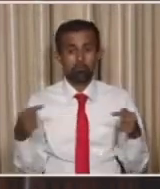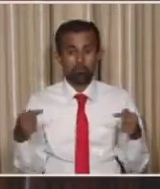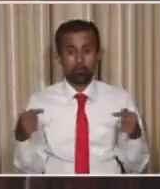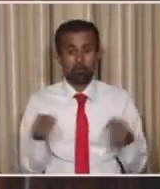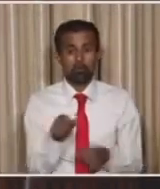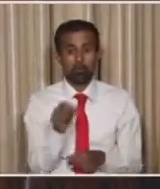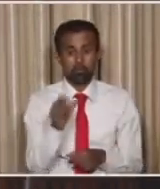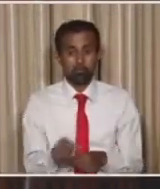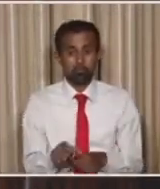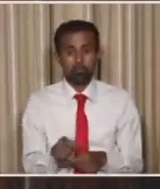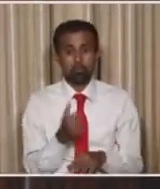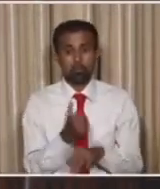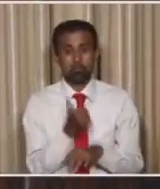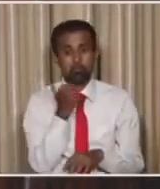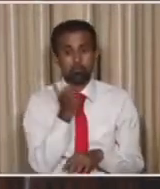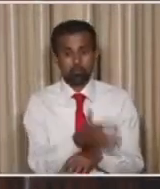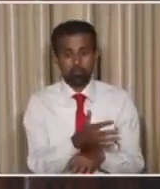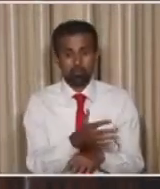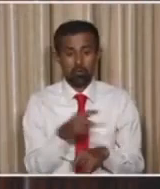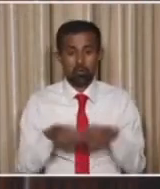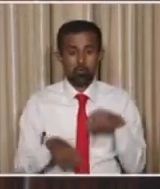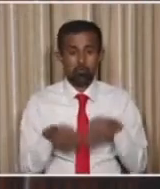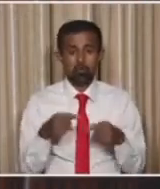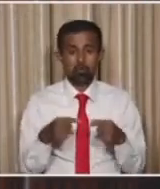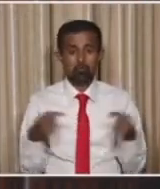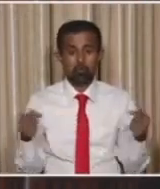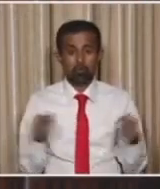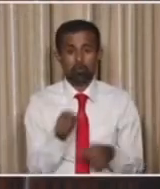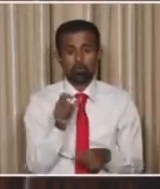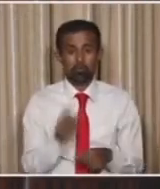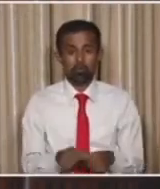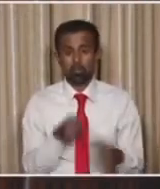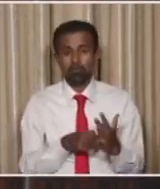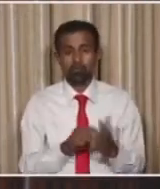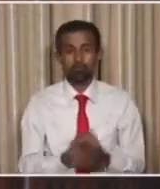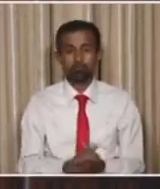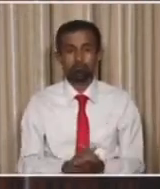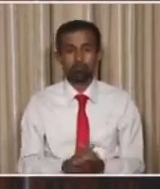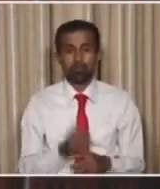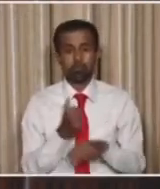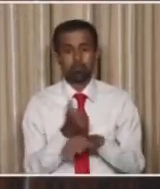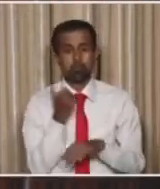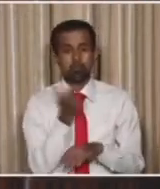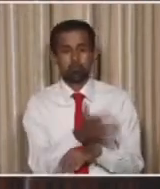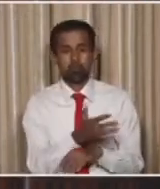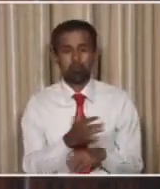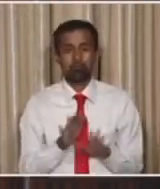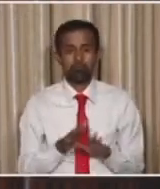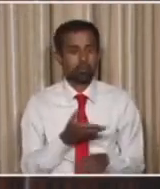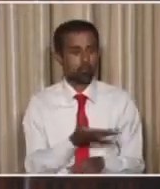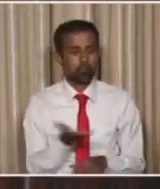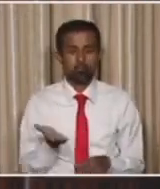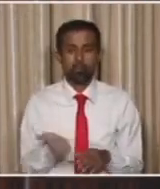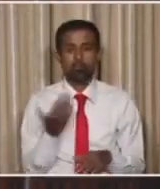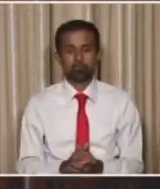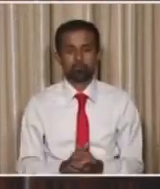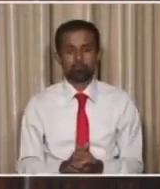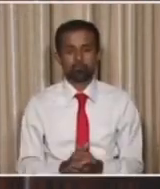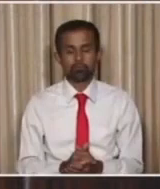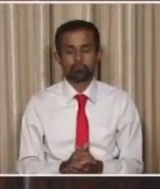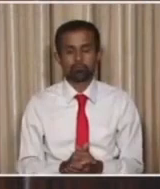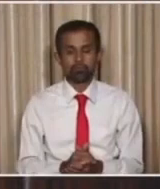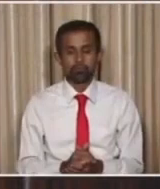විරුද්ධවාදීන් පච කරන, දේශපාලන විරුද්ධවාදීන් ඉලක්ක කරන මඩ ප්‍රහාරවලට තමයි මේ සභාව වැඩිපුර කාලයක් වෙන්